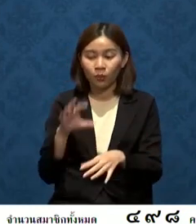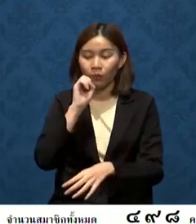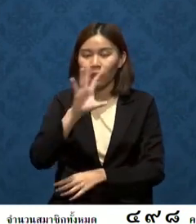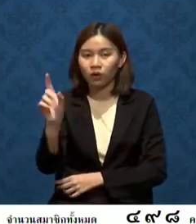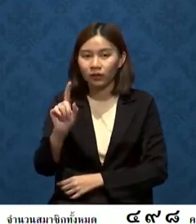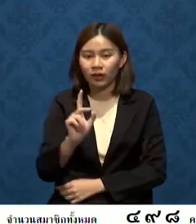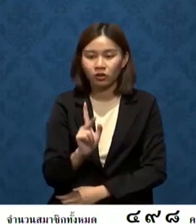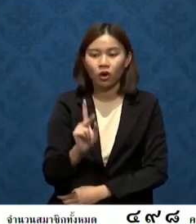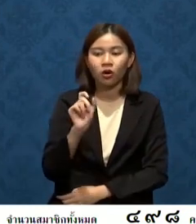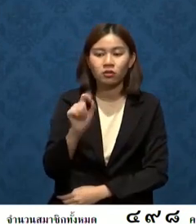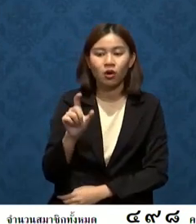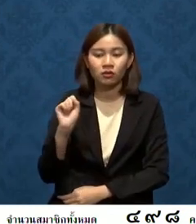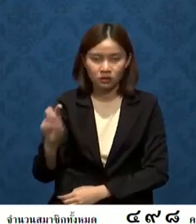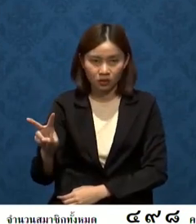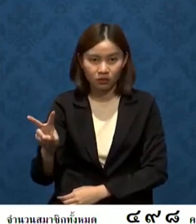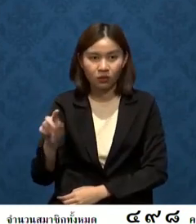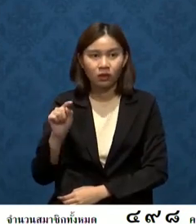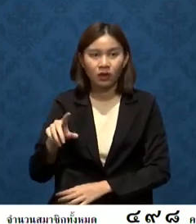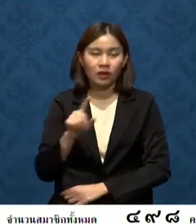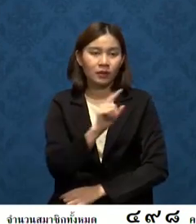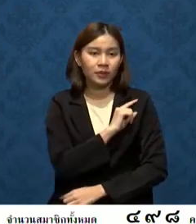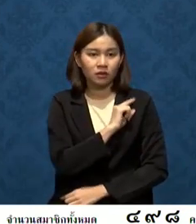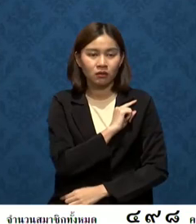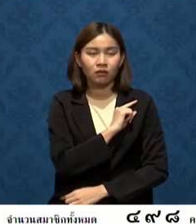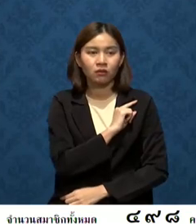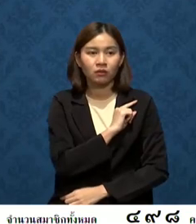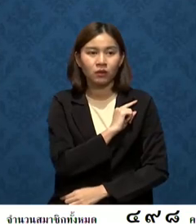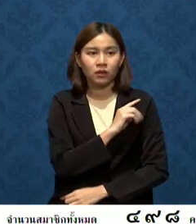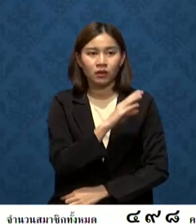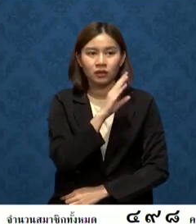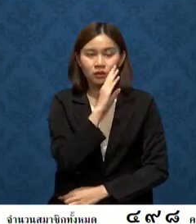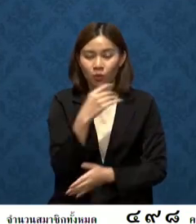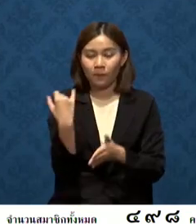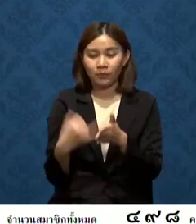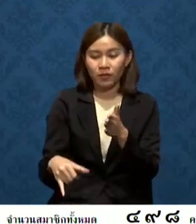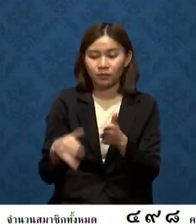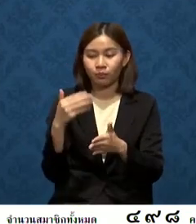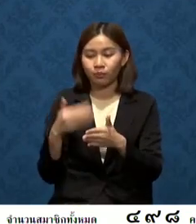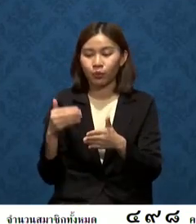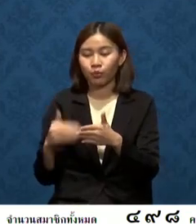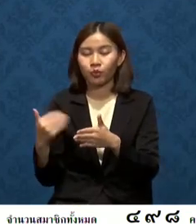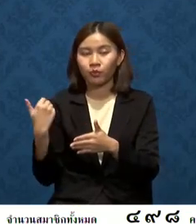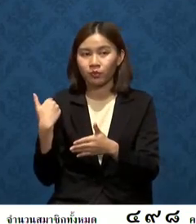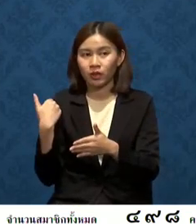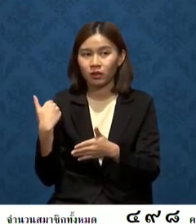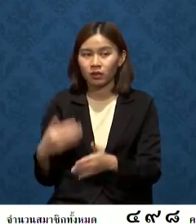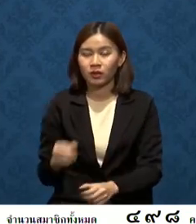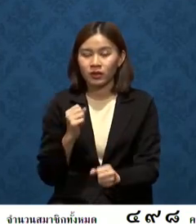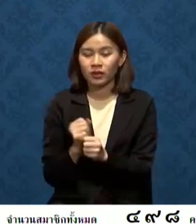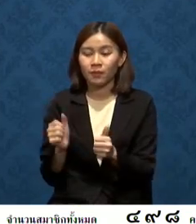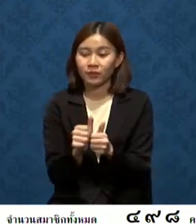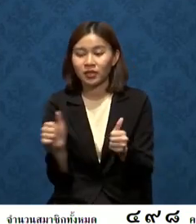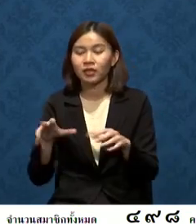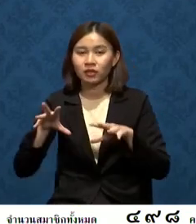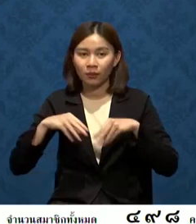กสสก็ไม่ต้องรับผิดชอบถ้าเกิดความบกพร่องก็เอาความดีถ้า